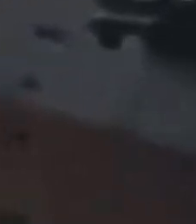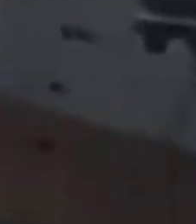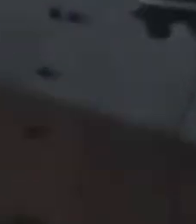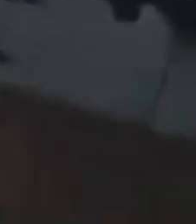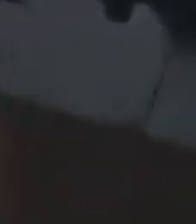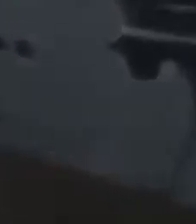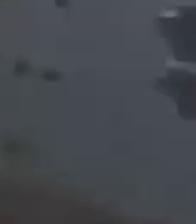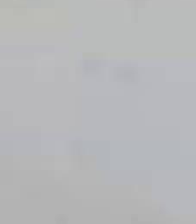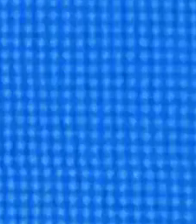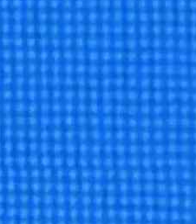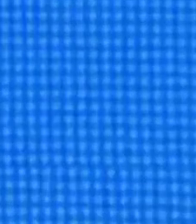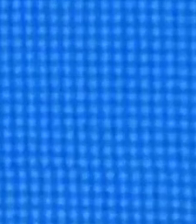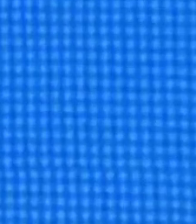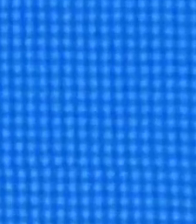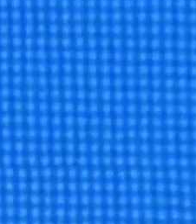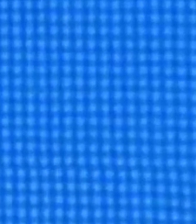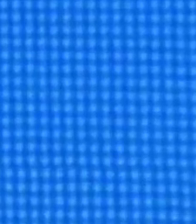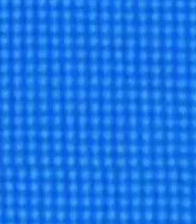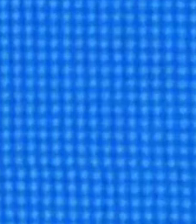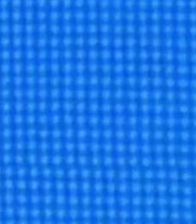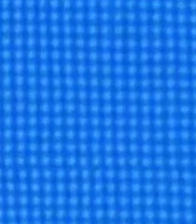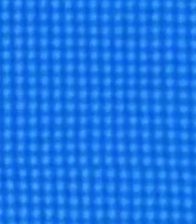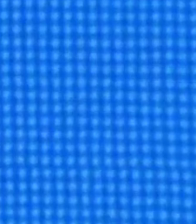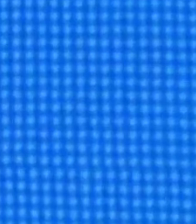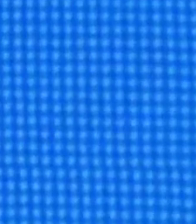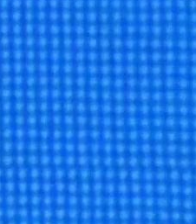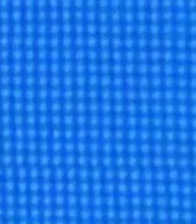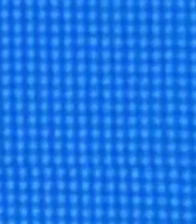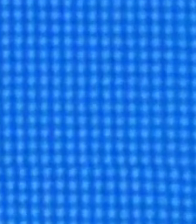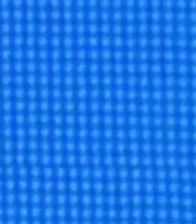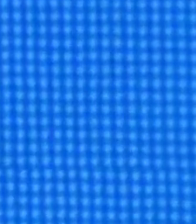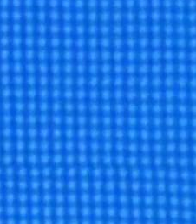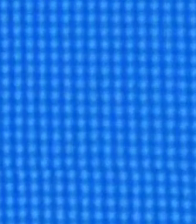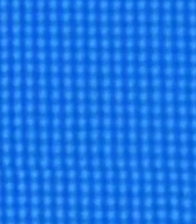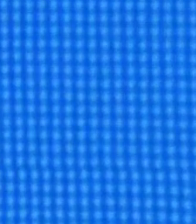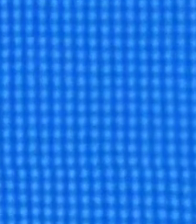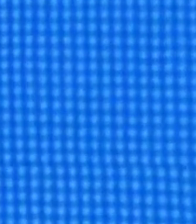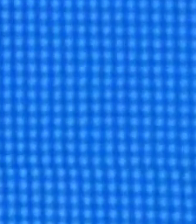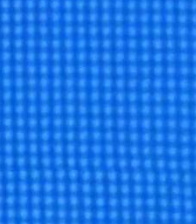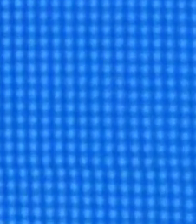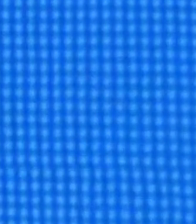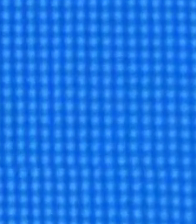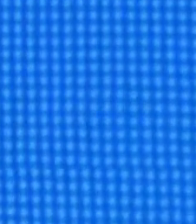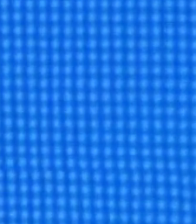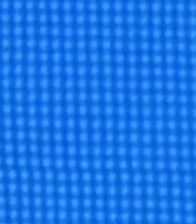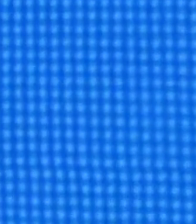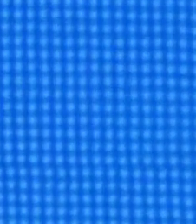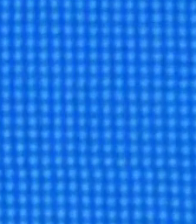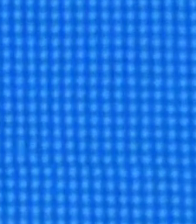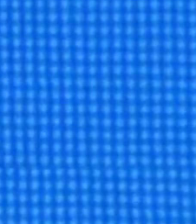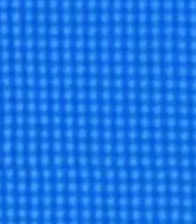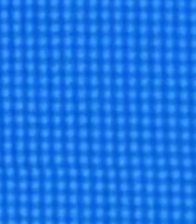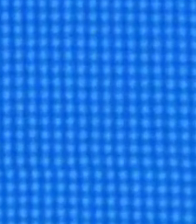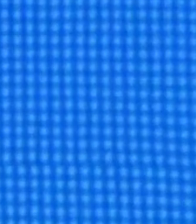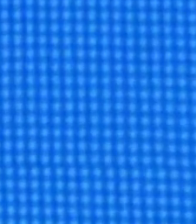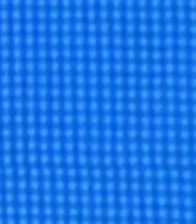masyarakat. Diberi ganti rugi, diberi lahan, diberi rumah,